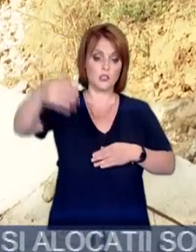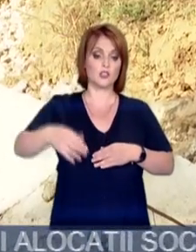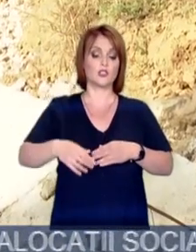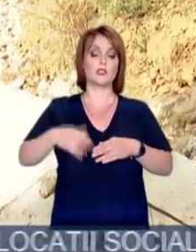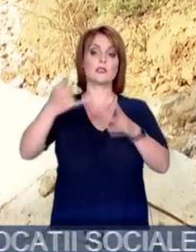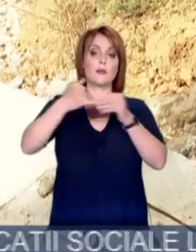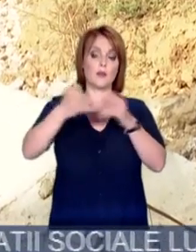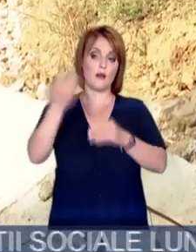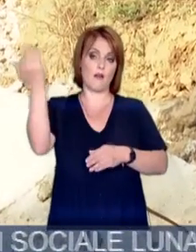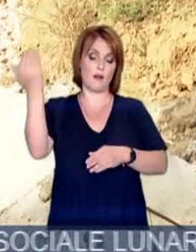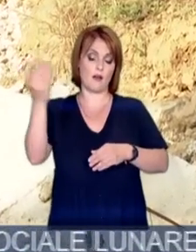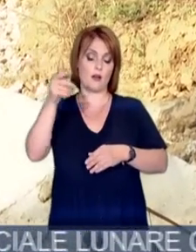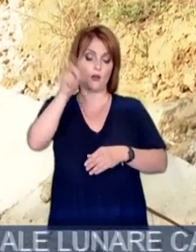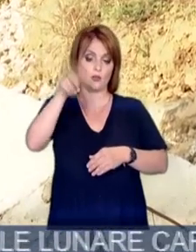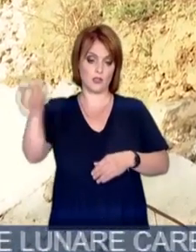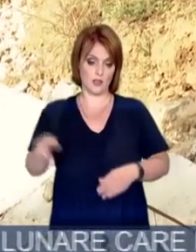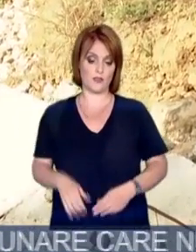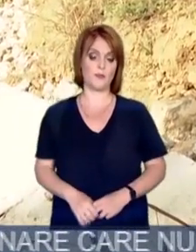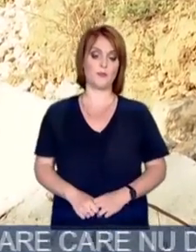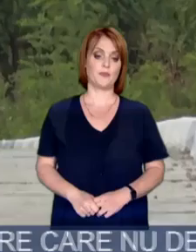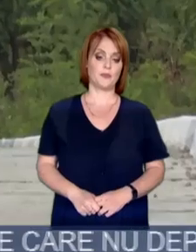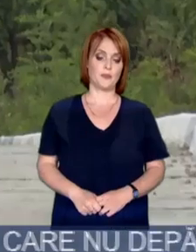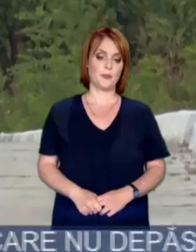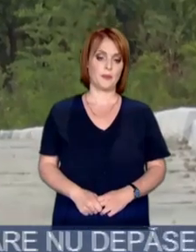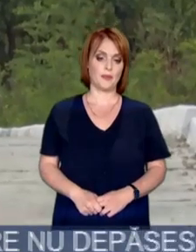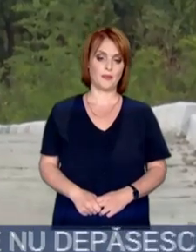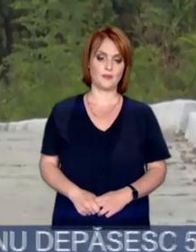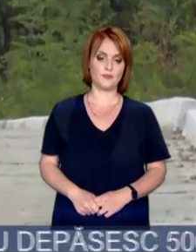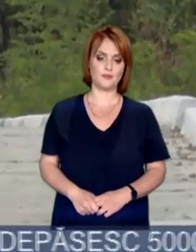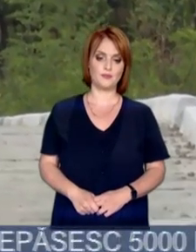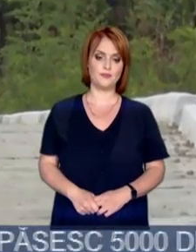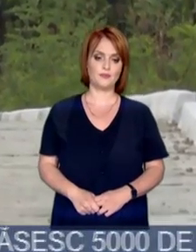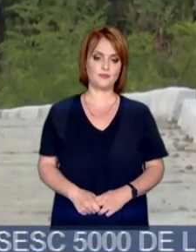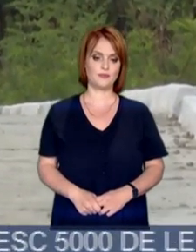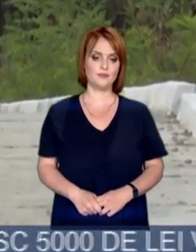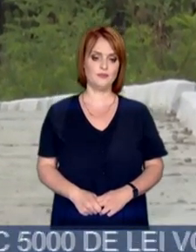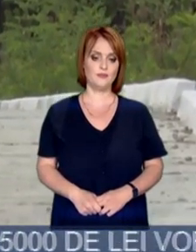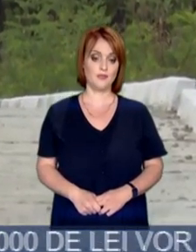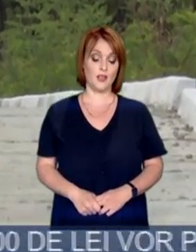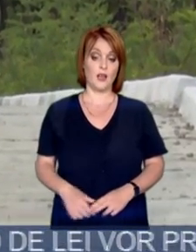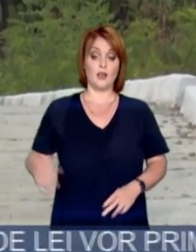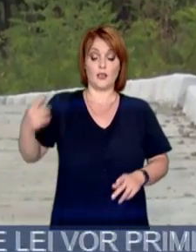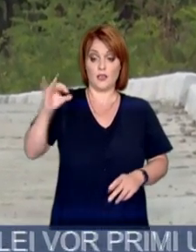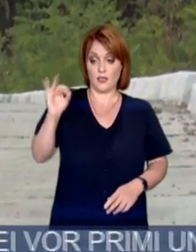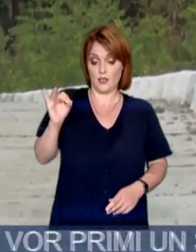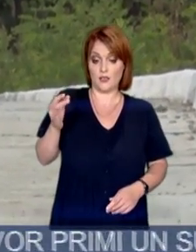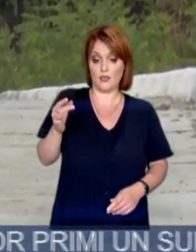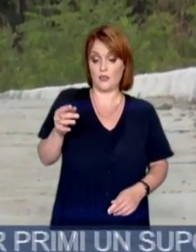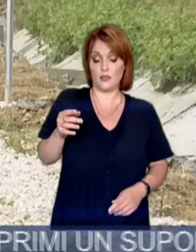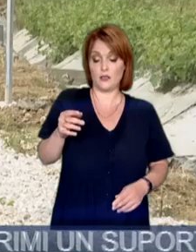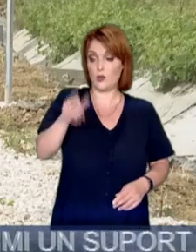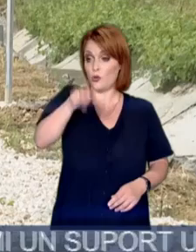este plantată vie Moldova și acum așteptăm să înceapă culesul viei. Și deci doar